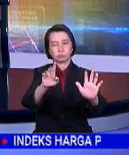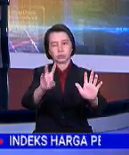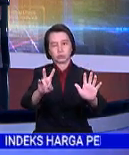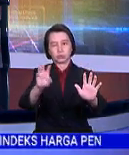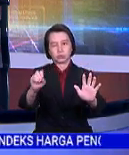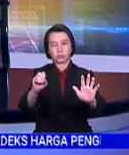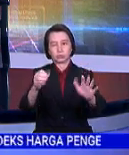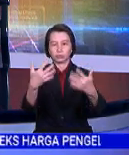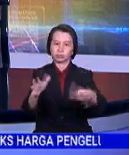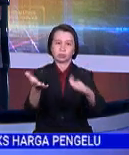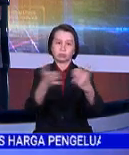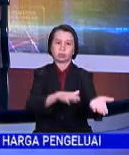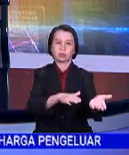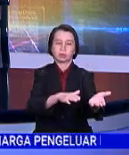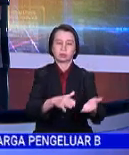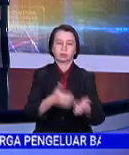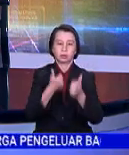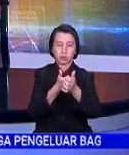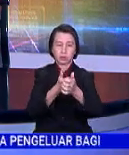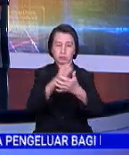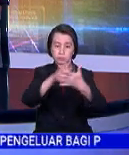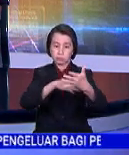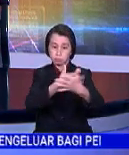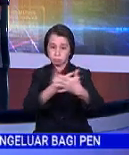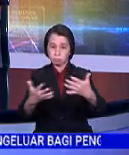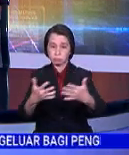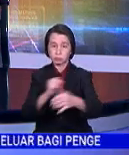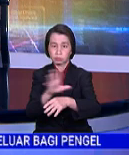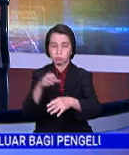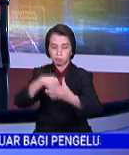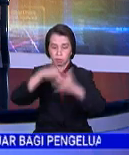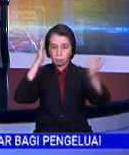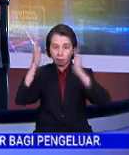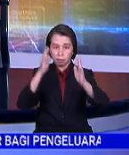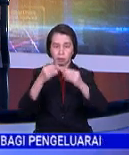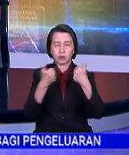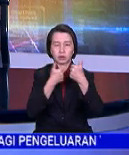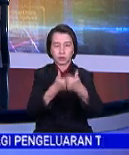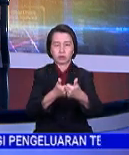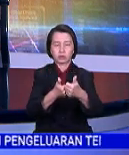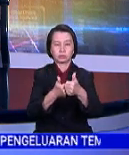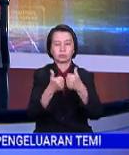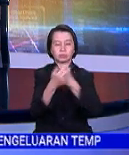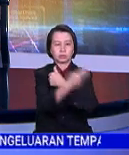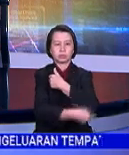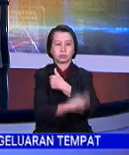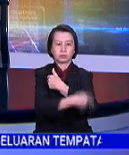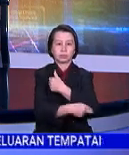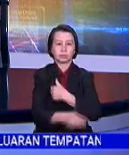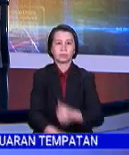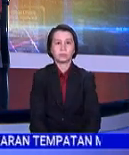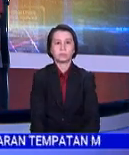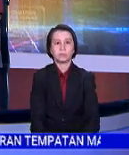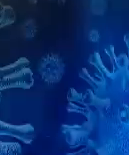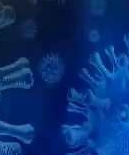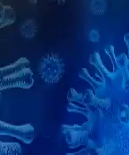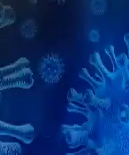5,170 kematian. Berikut statistik harian COVID-19 dalam negara, diikuti jumlah kes mengikut negeri.